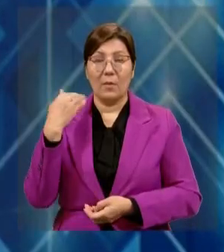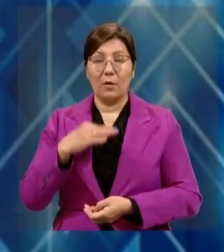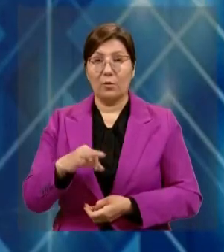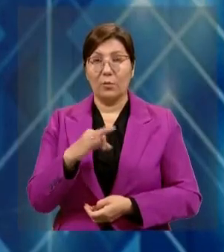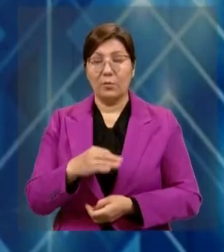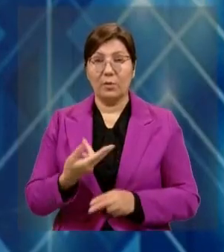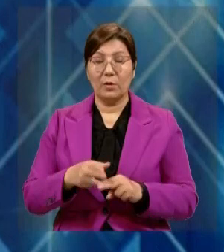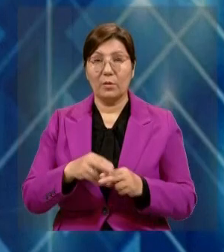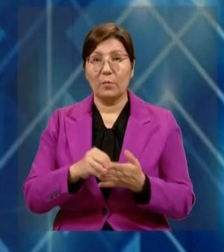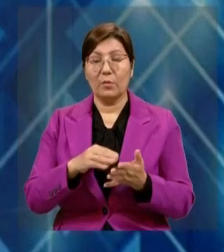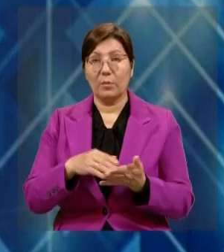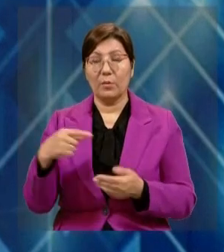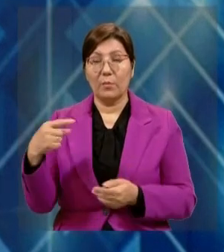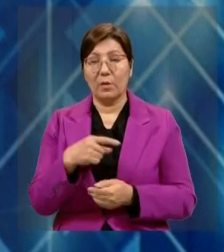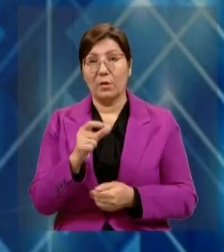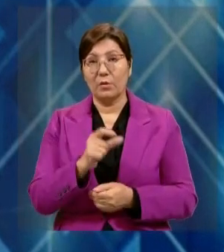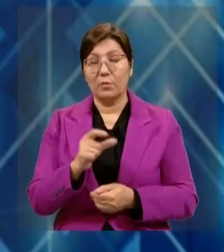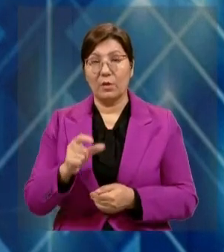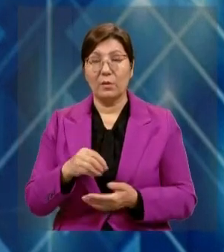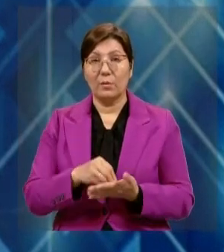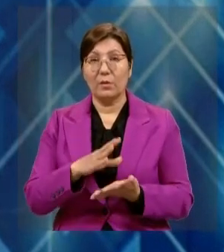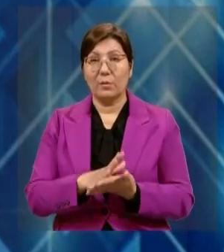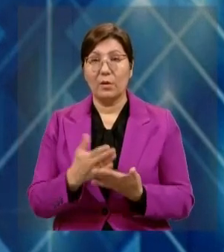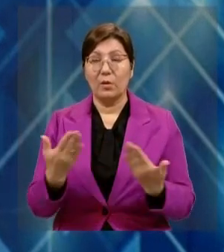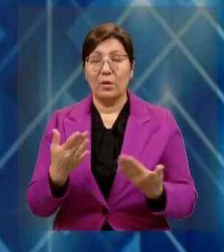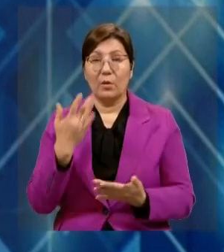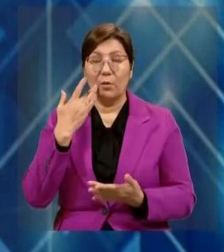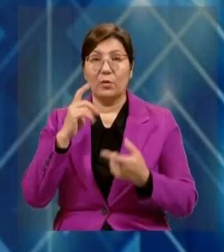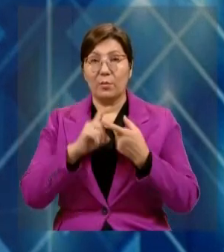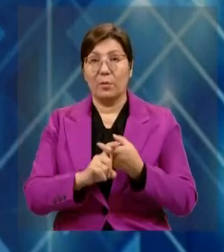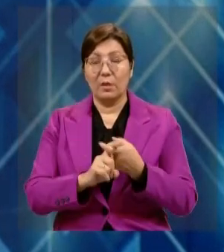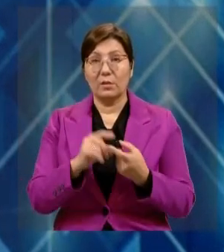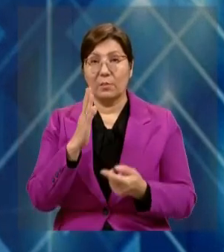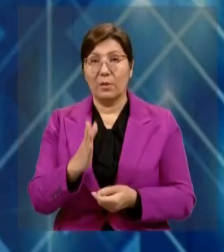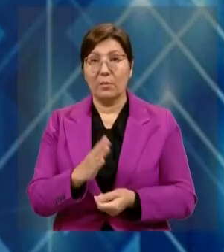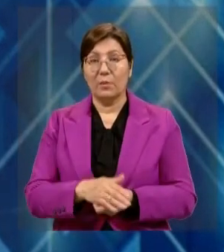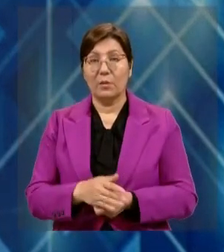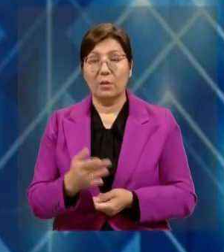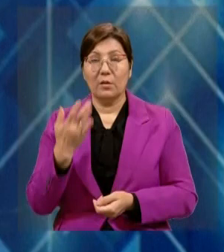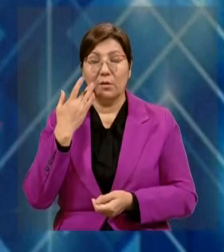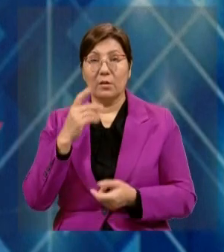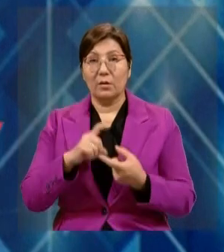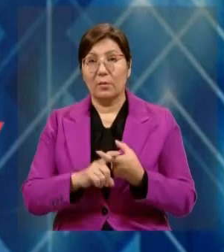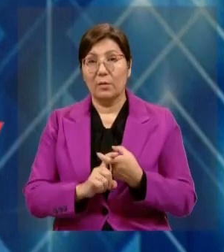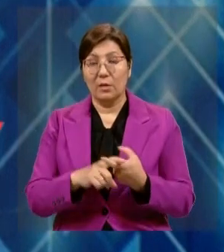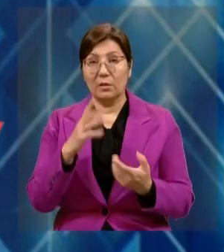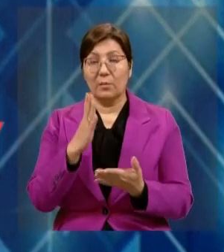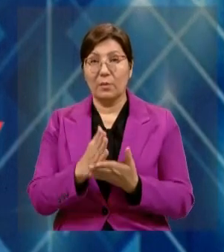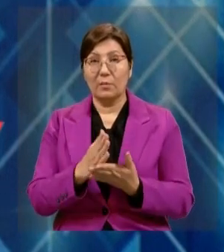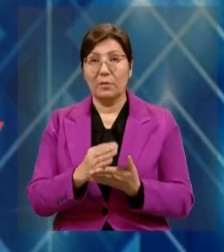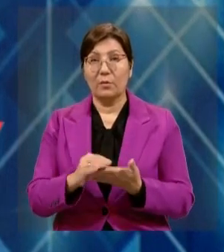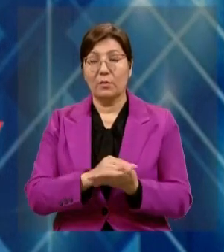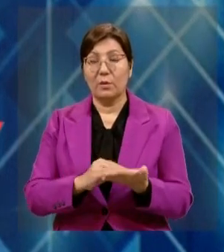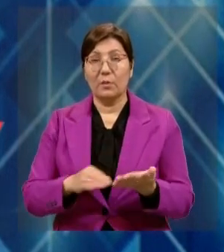өңірінде бұл тіркелімде 1000-ға жуық адам тіркеліп тұр. Олармен үнемі байланыс жасайсыздар ма? Үнемі байланыс болғанда, анкета